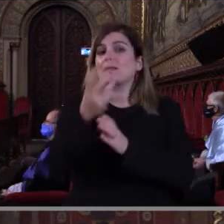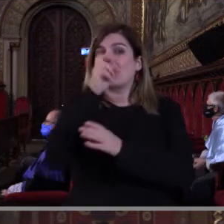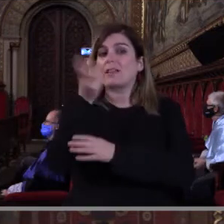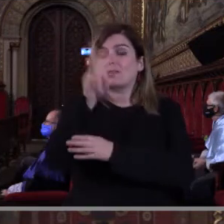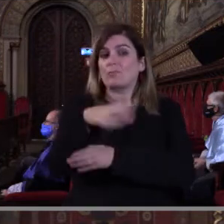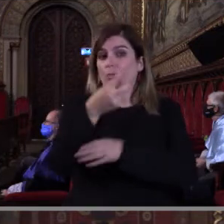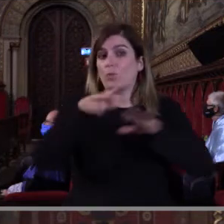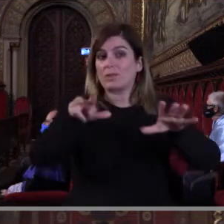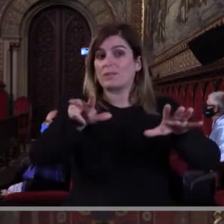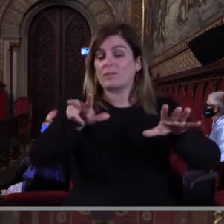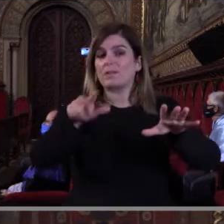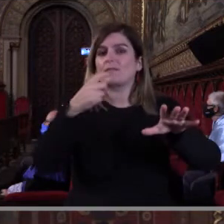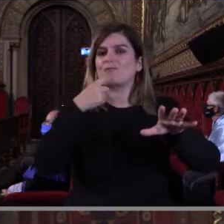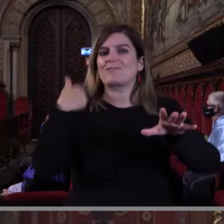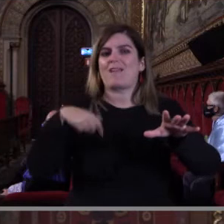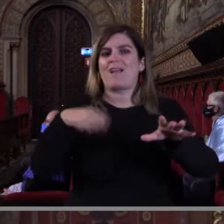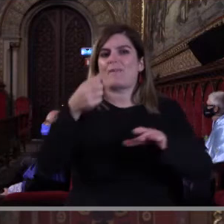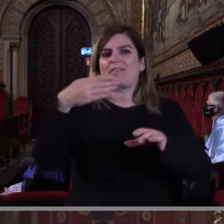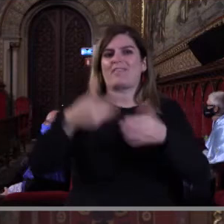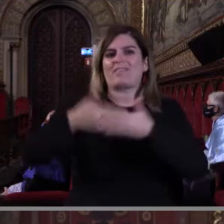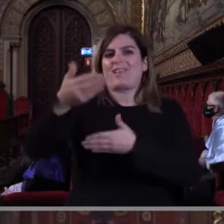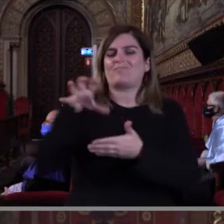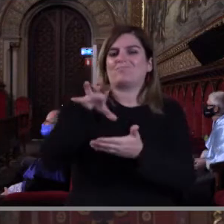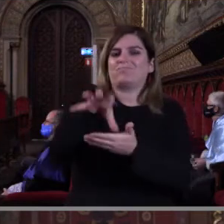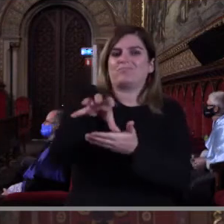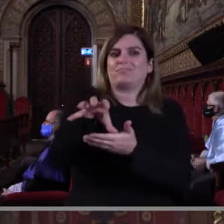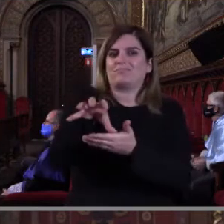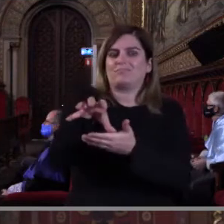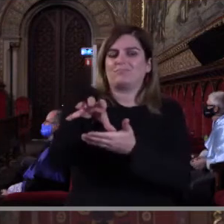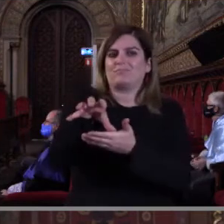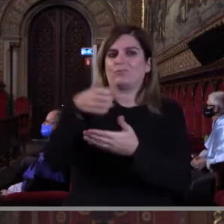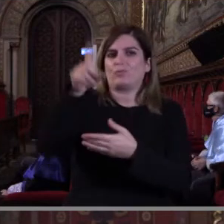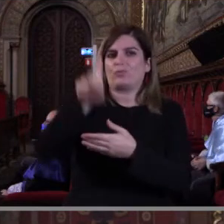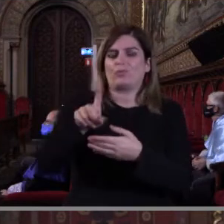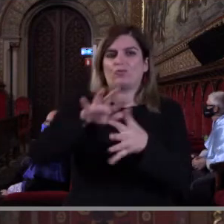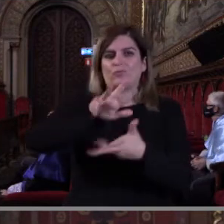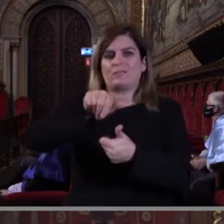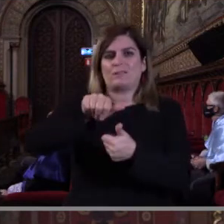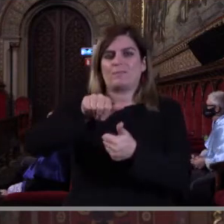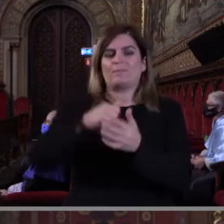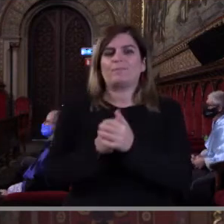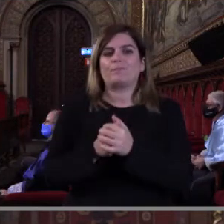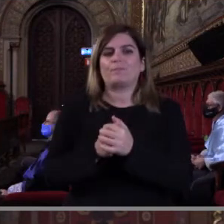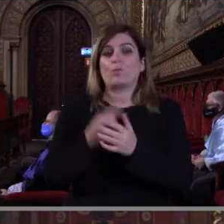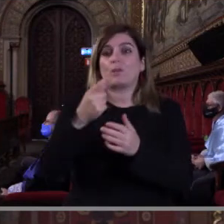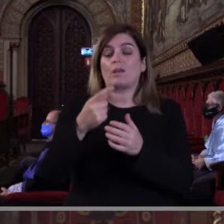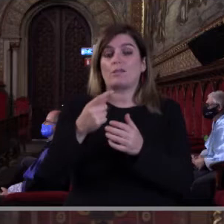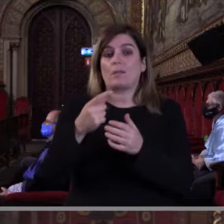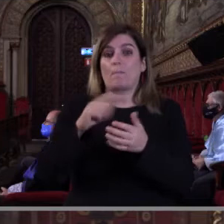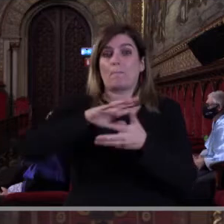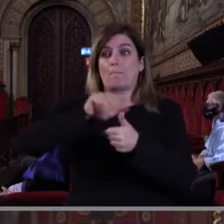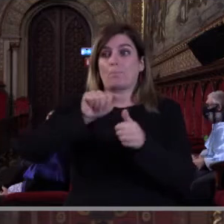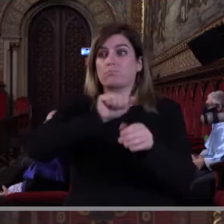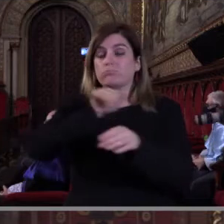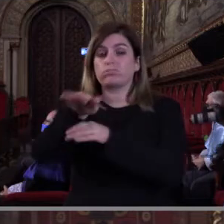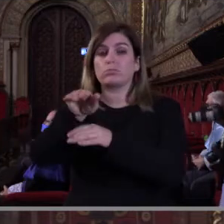l'epidèmia va ser titular al diari ABC de Madrid. L'agència de premsa Fabra va enviar un telegrama a la central